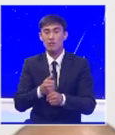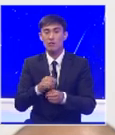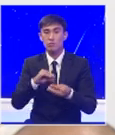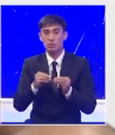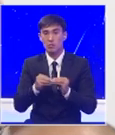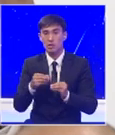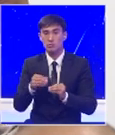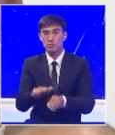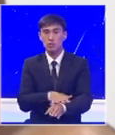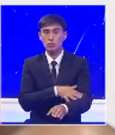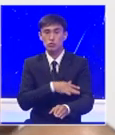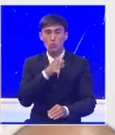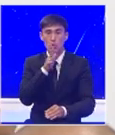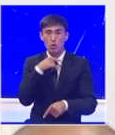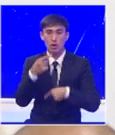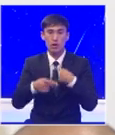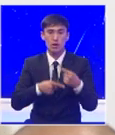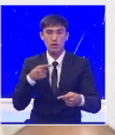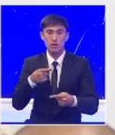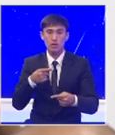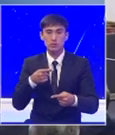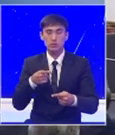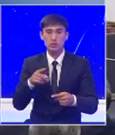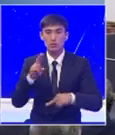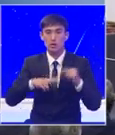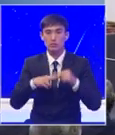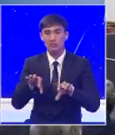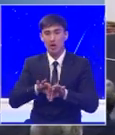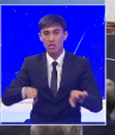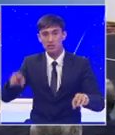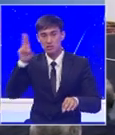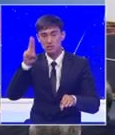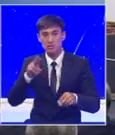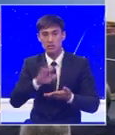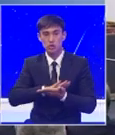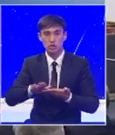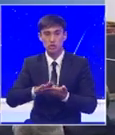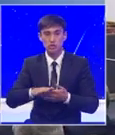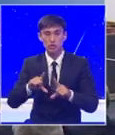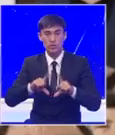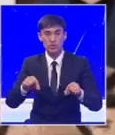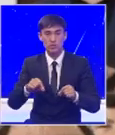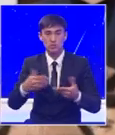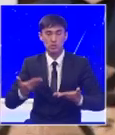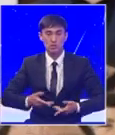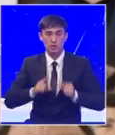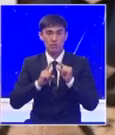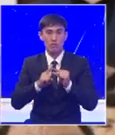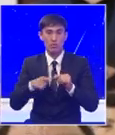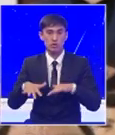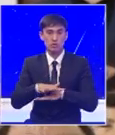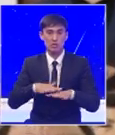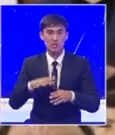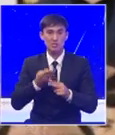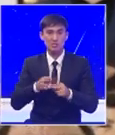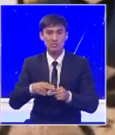горожан, затянувшаяся на много лет, строительство канализационно-очистных сооружений. По словам жителей Кунаева, на сегодня эти сети